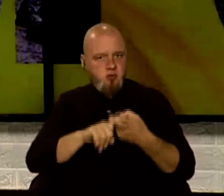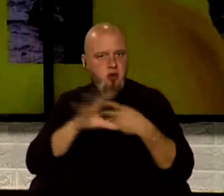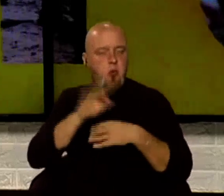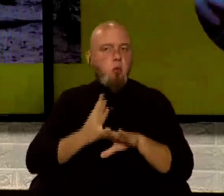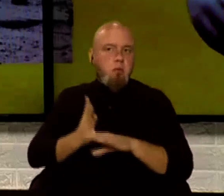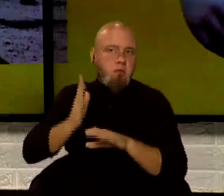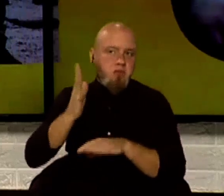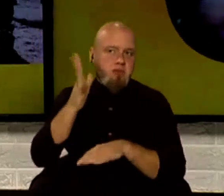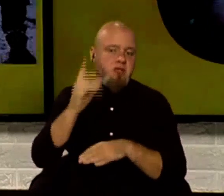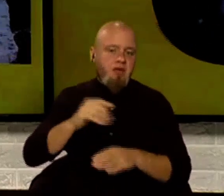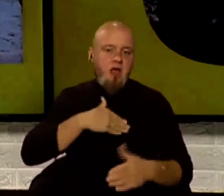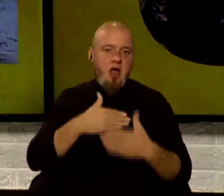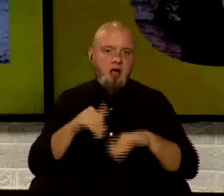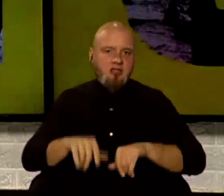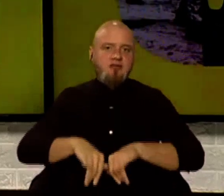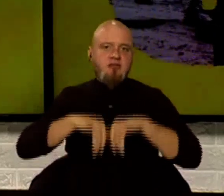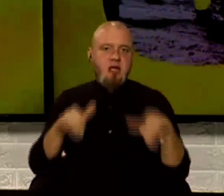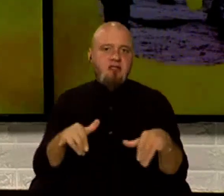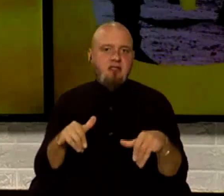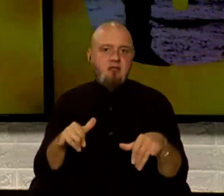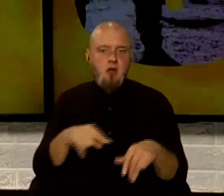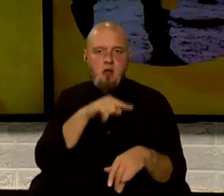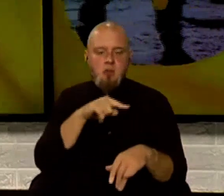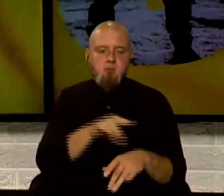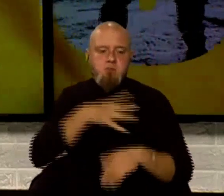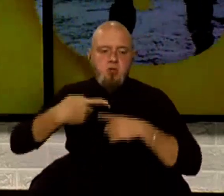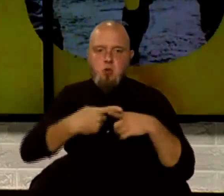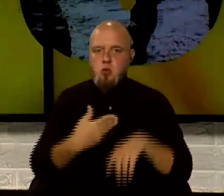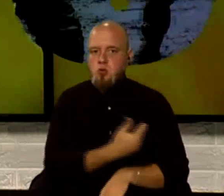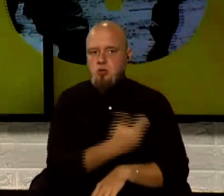перспективи активізації білоруських військ.